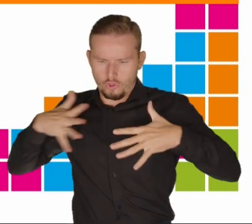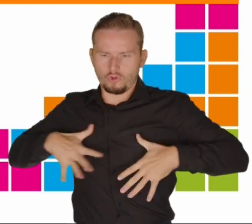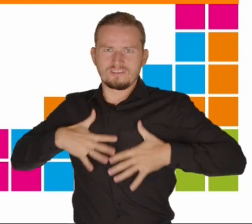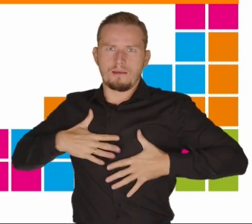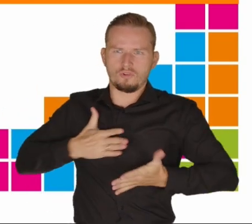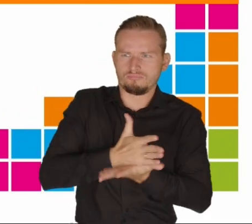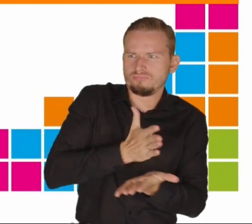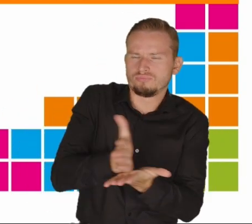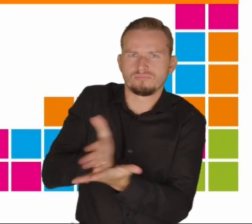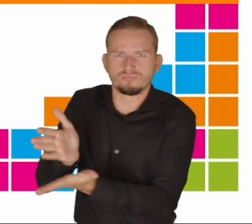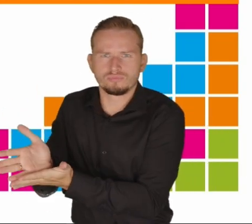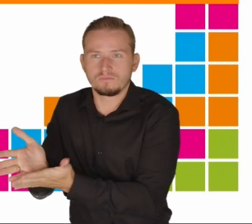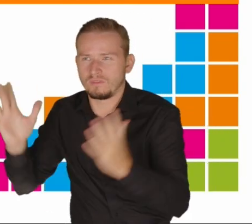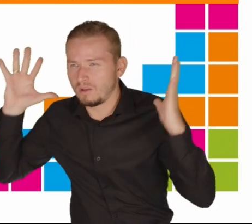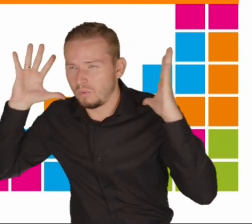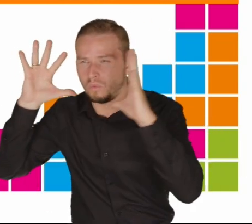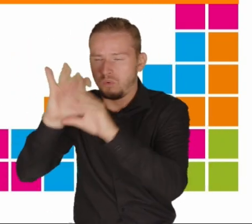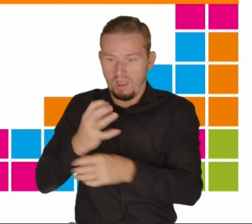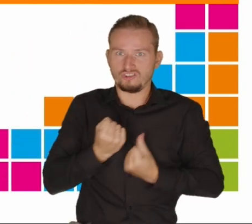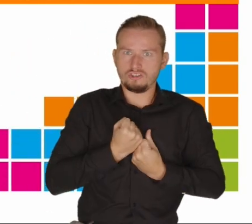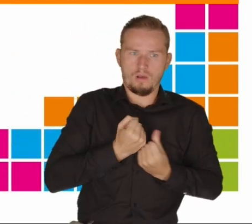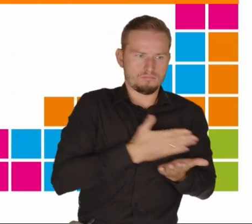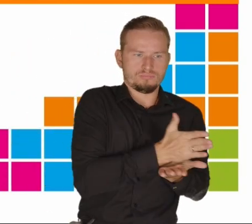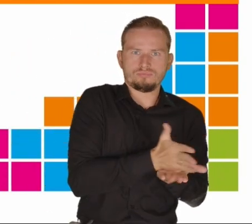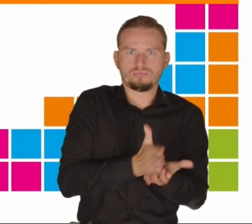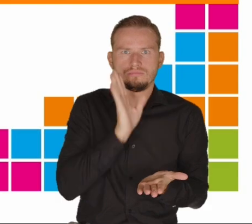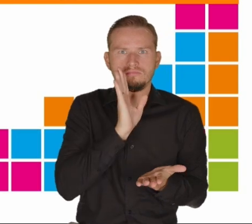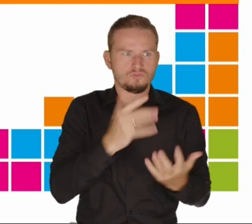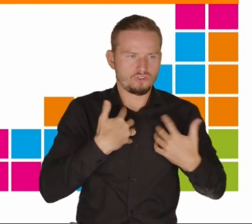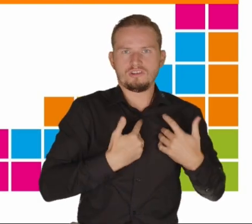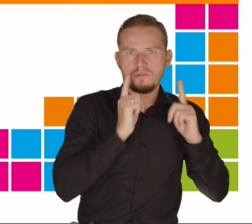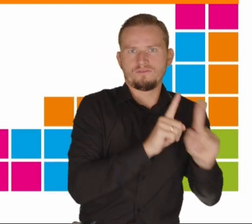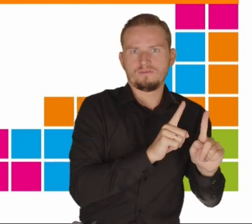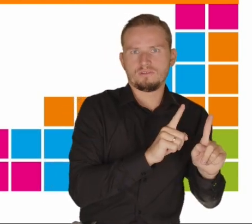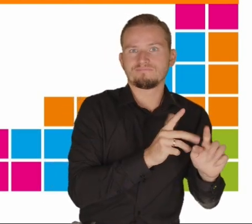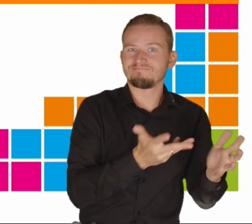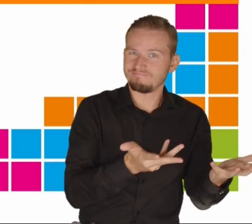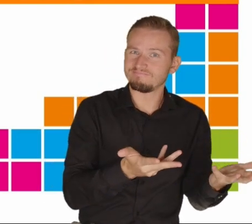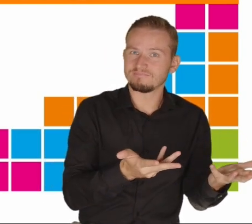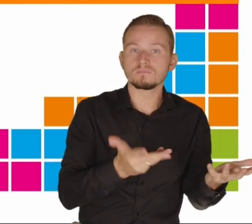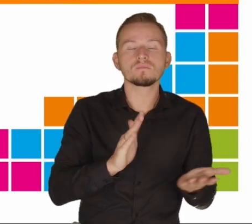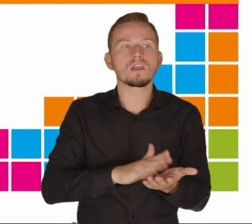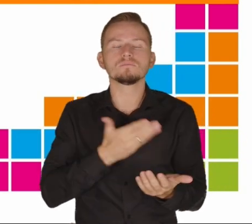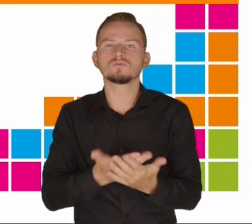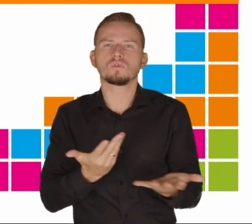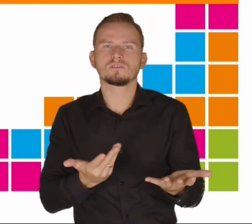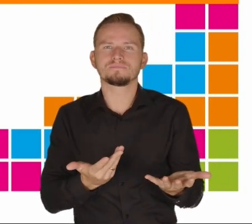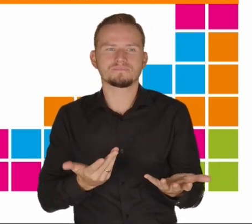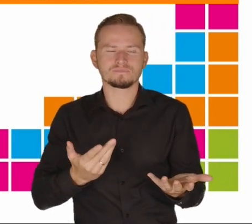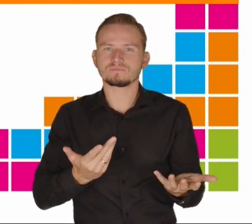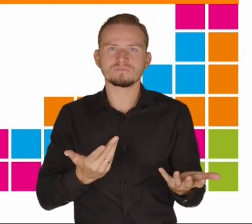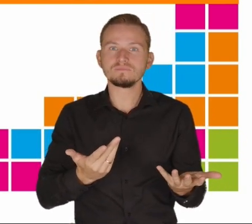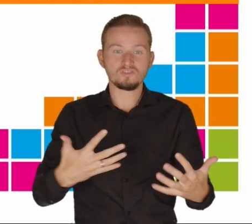związane również w świecie realnym. Znaczy takie, które związane są na przykład z różnego rodzaju bardzo dalekim,